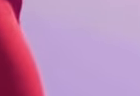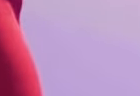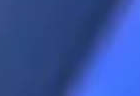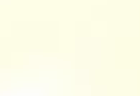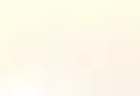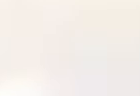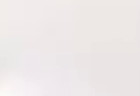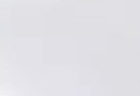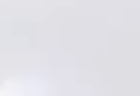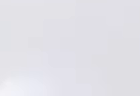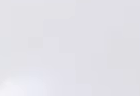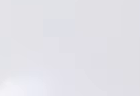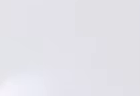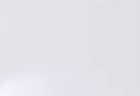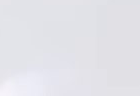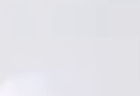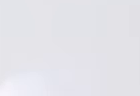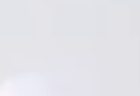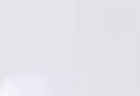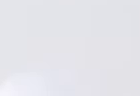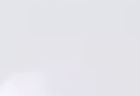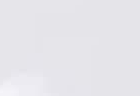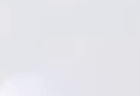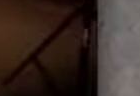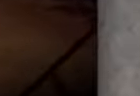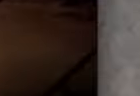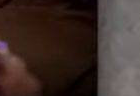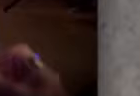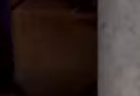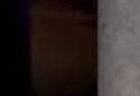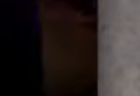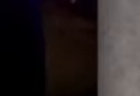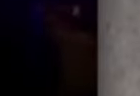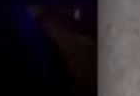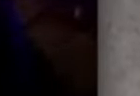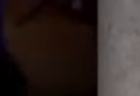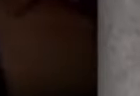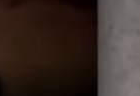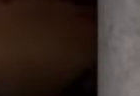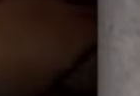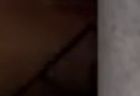Integrated News. Ang news authority ng Filipino. Gusto ko ng